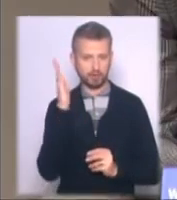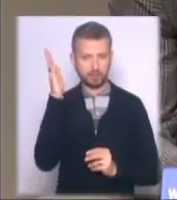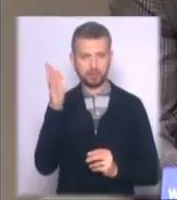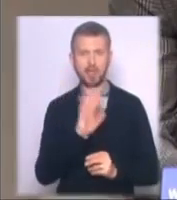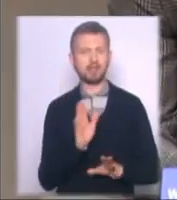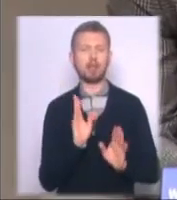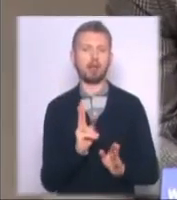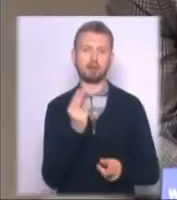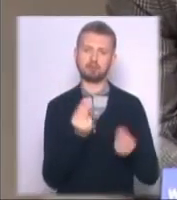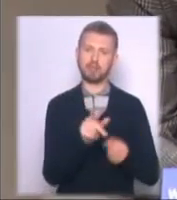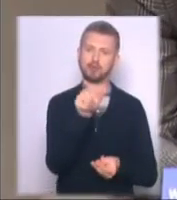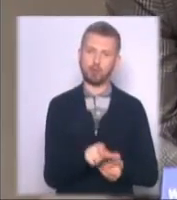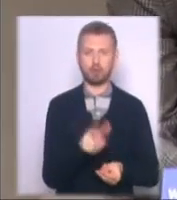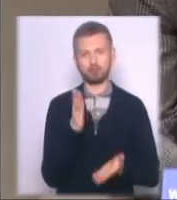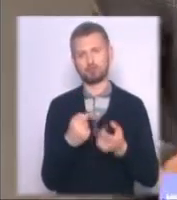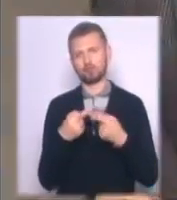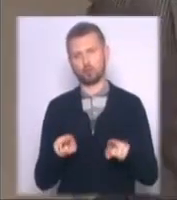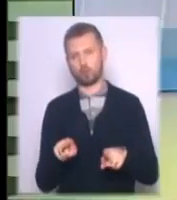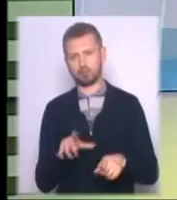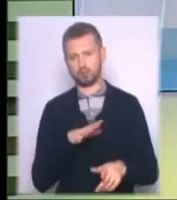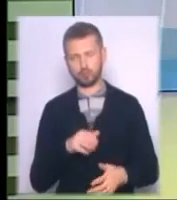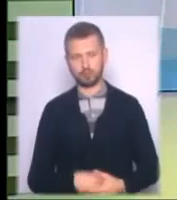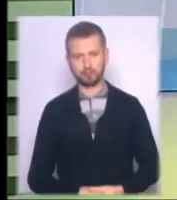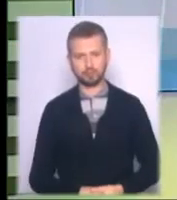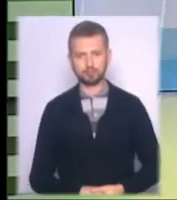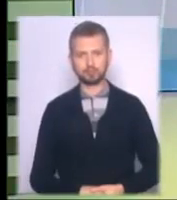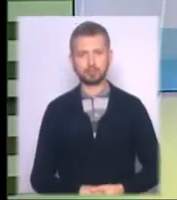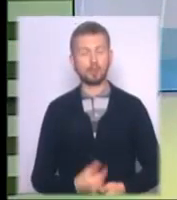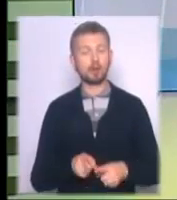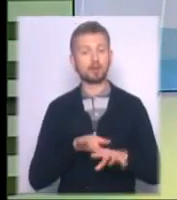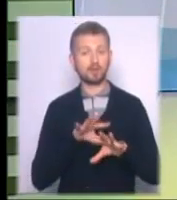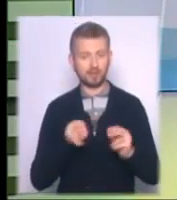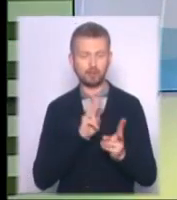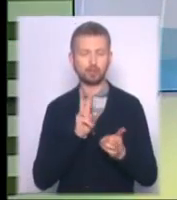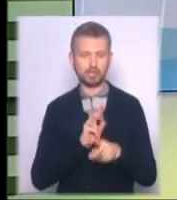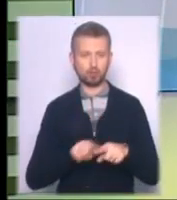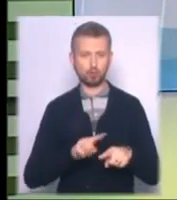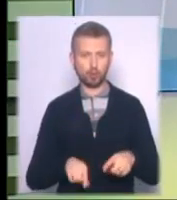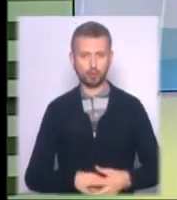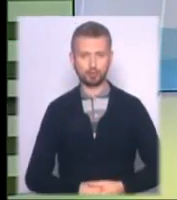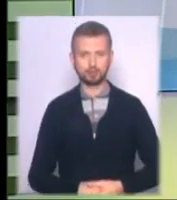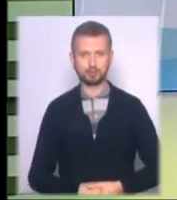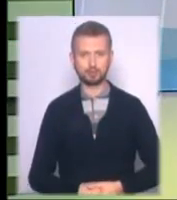качестве игрока, так в каком-нибудь другом качестве. Наразі це все. До зустрічі.